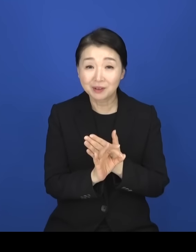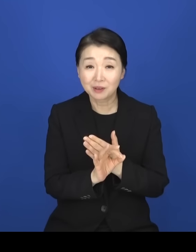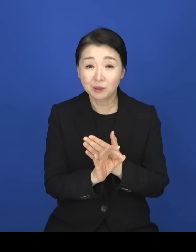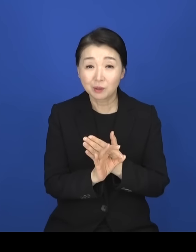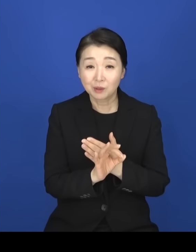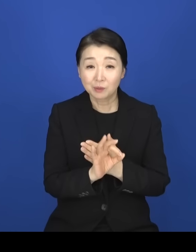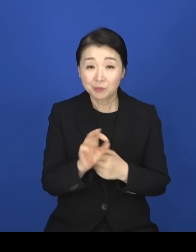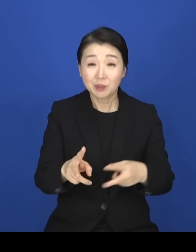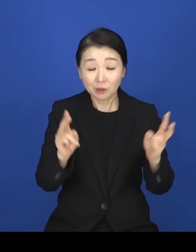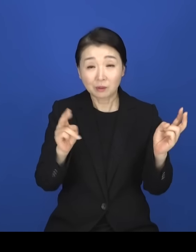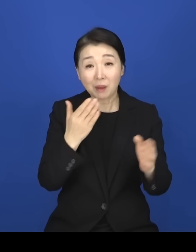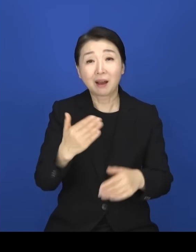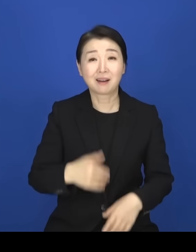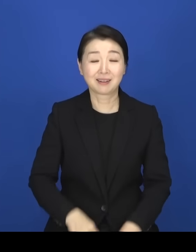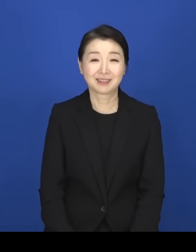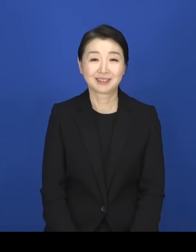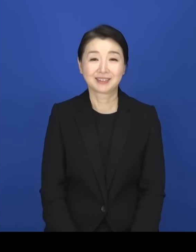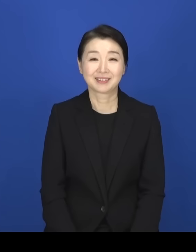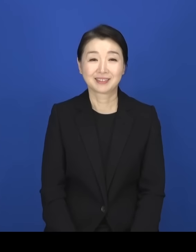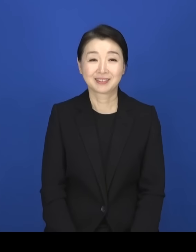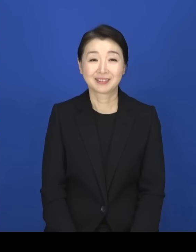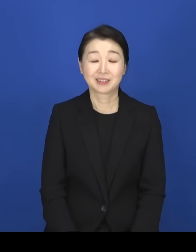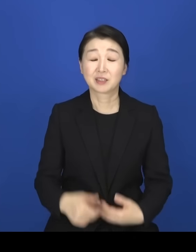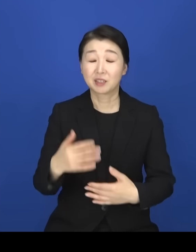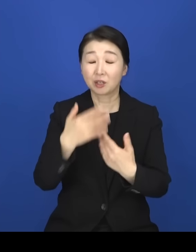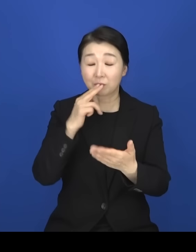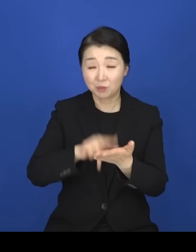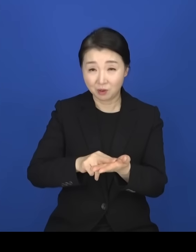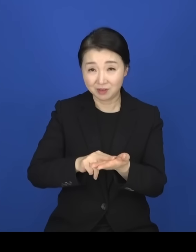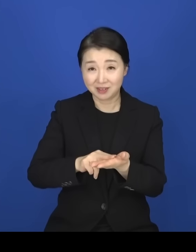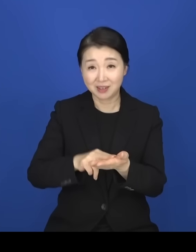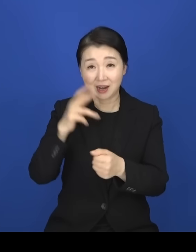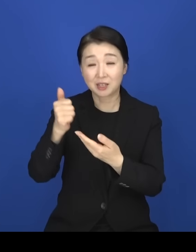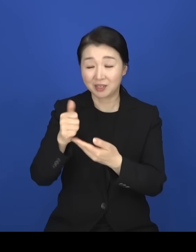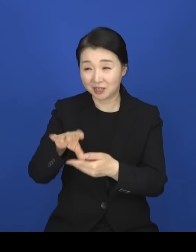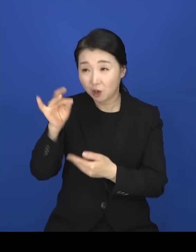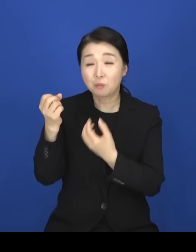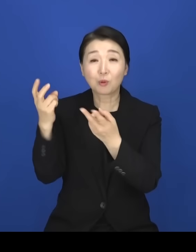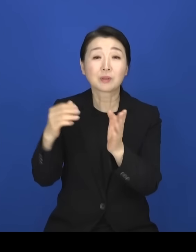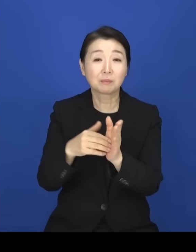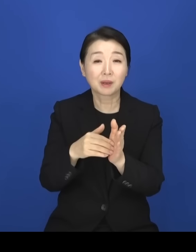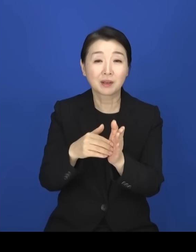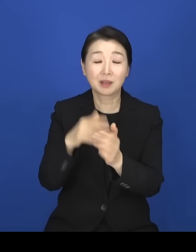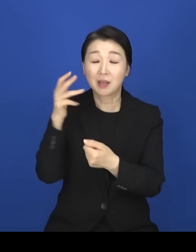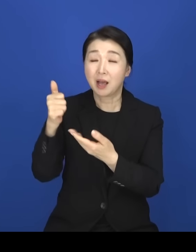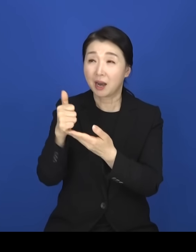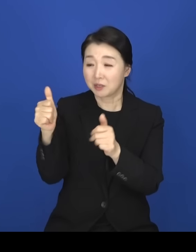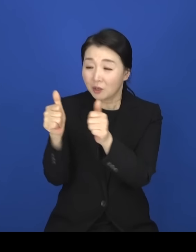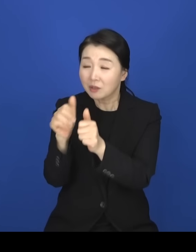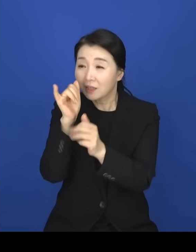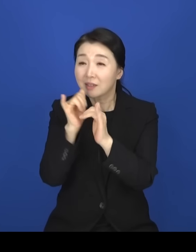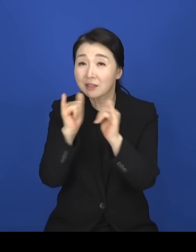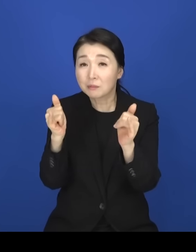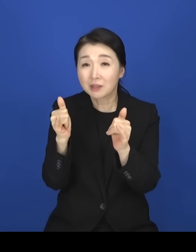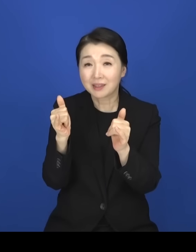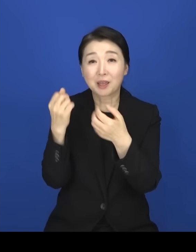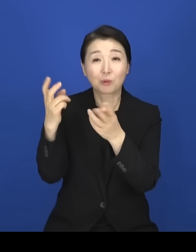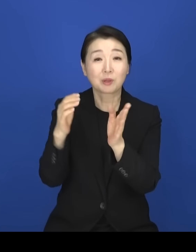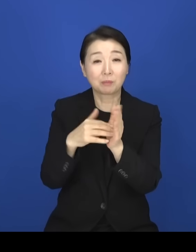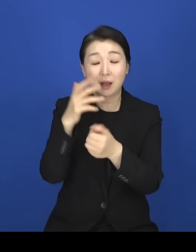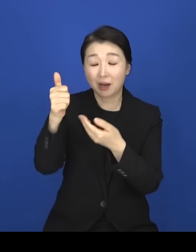없으면 컷할 잘라낼 수도 있거든요. 영상 편지가 하나님께는 처음이거든요. 예. 그래요. 보통 하나님 곁에 계신 분에게 한 경우는 있는데